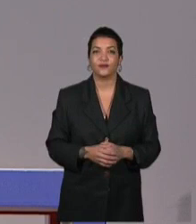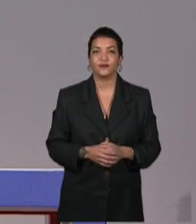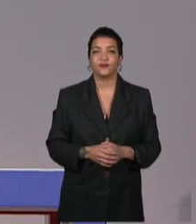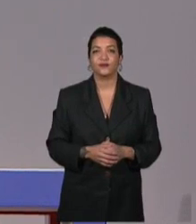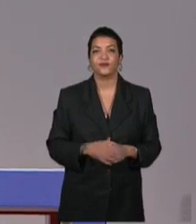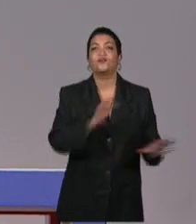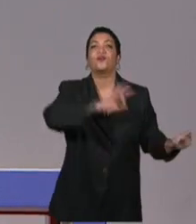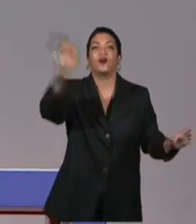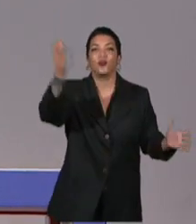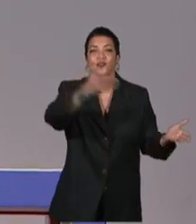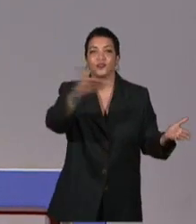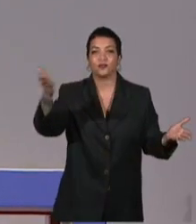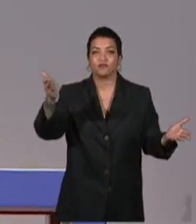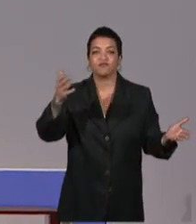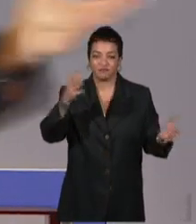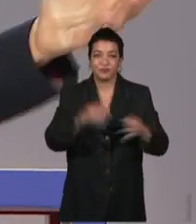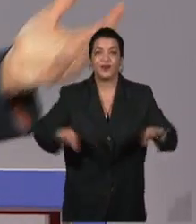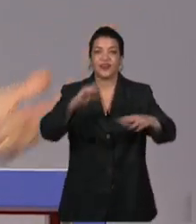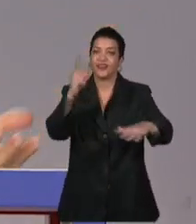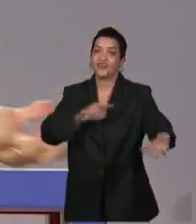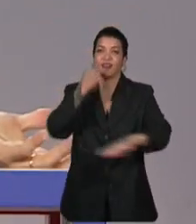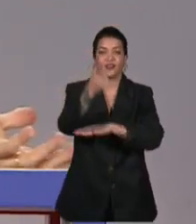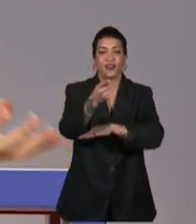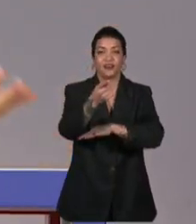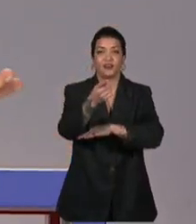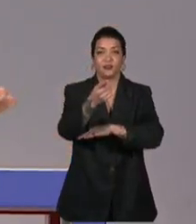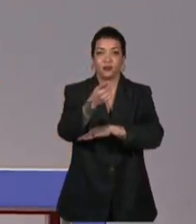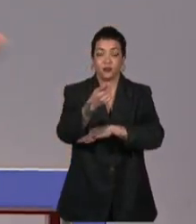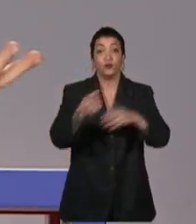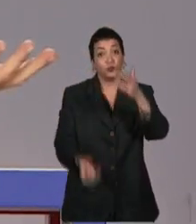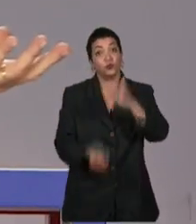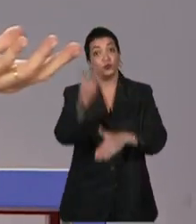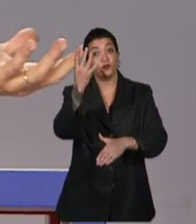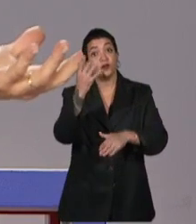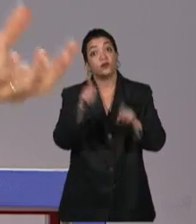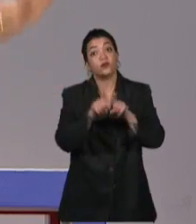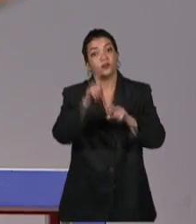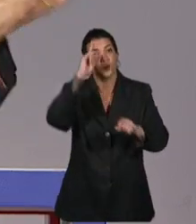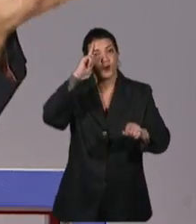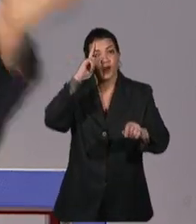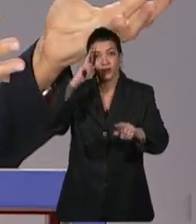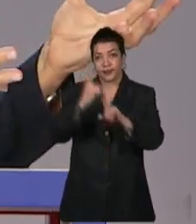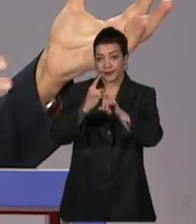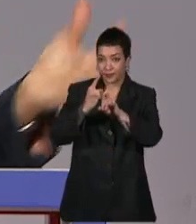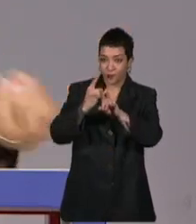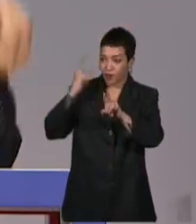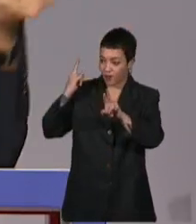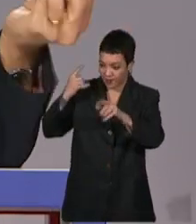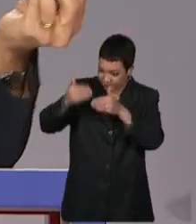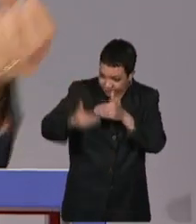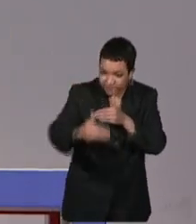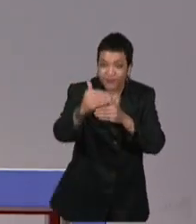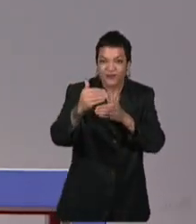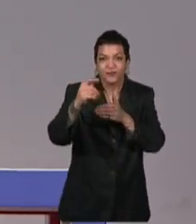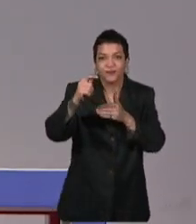France, car notre pays est éternel. Nouvelle, car notre histoire reste encore à écrire. Nouvelle France, car